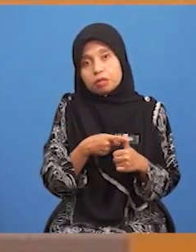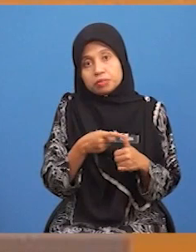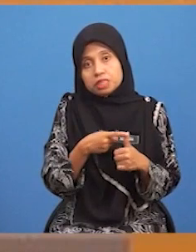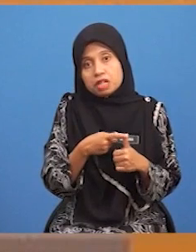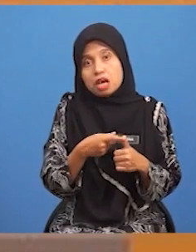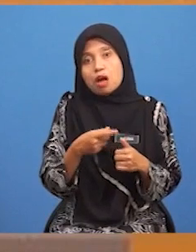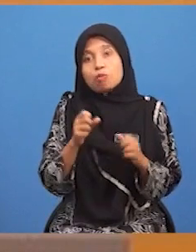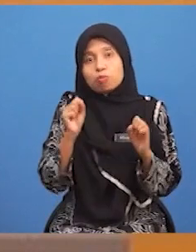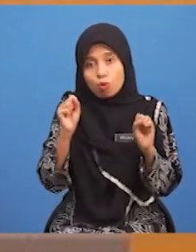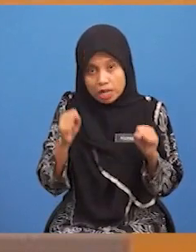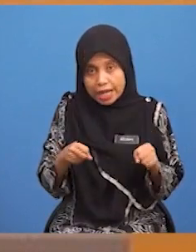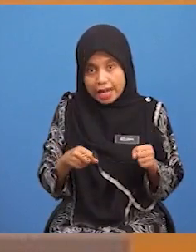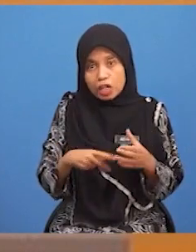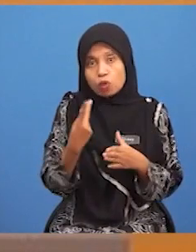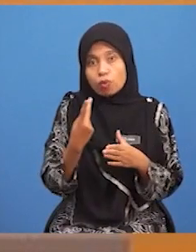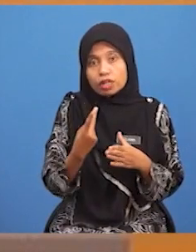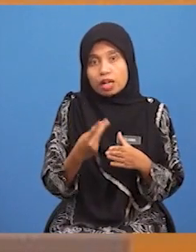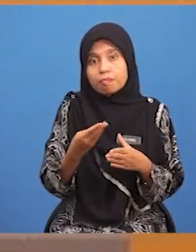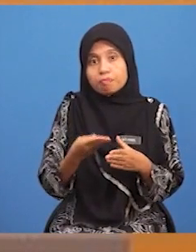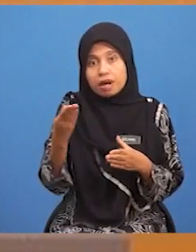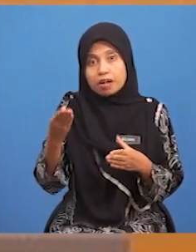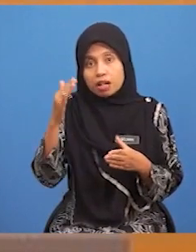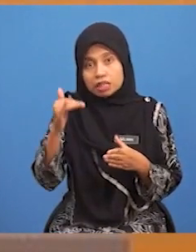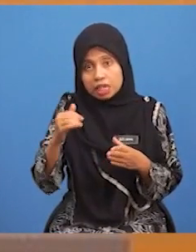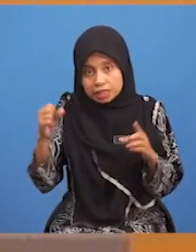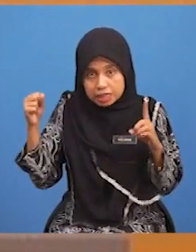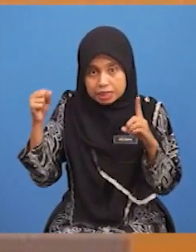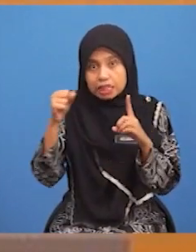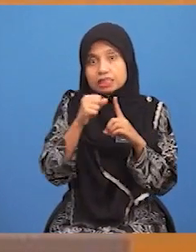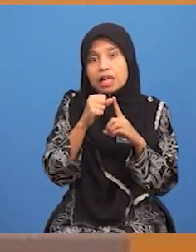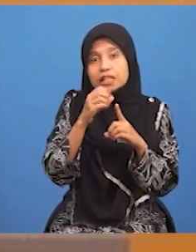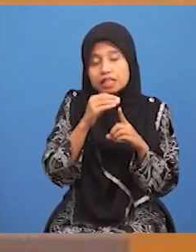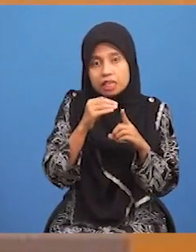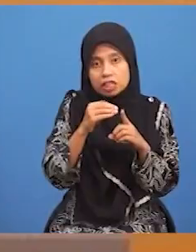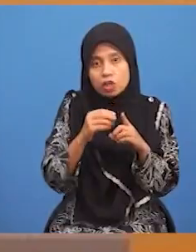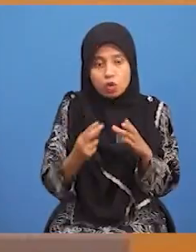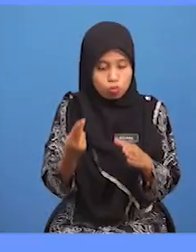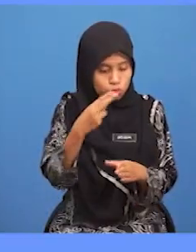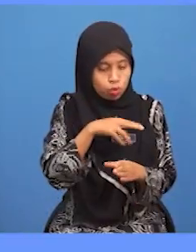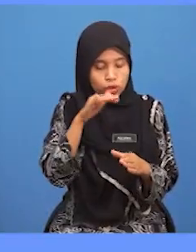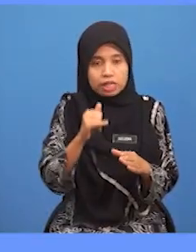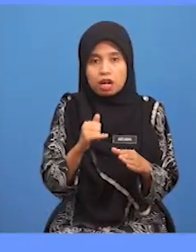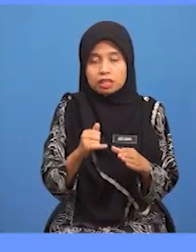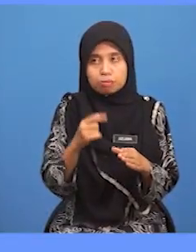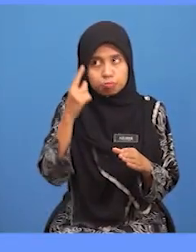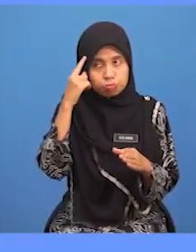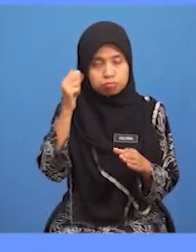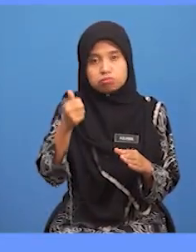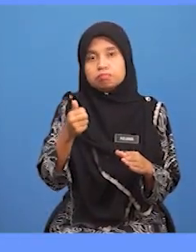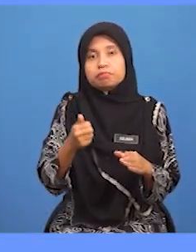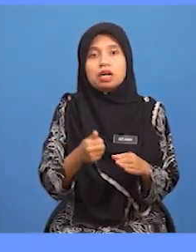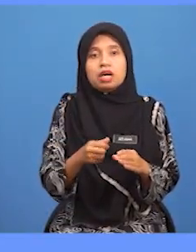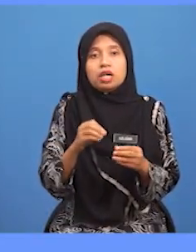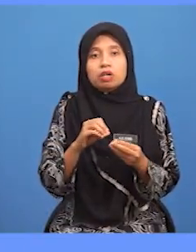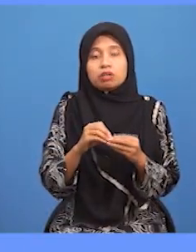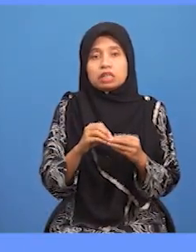seperti kemampuan mengeluarkan produk yang disasar dan keuntungan yang dijangka. Mari kita lihat